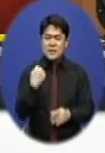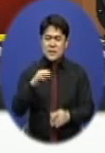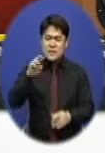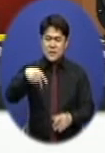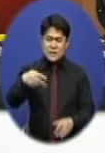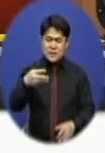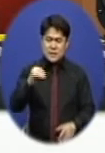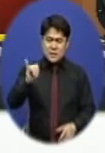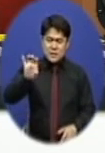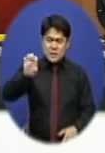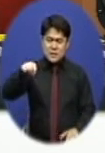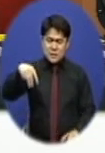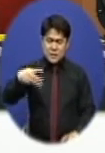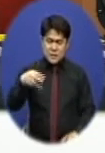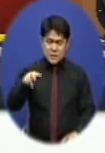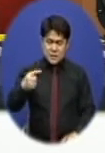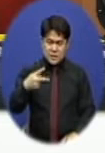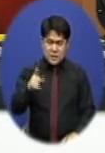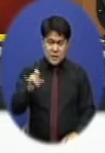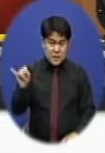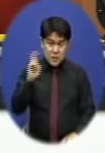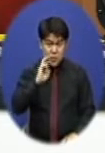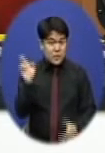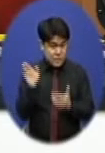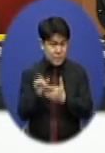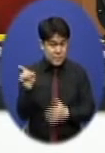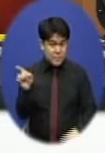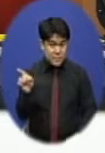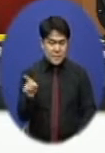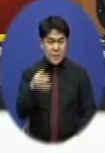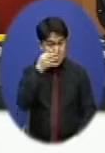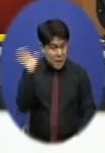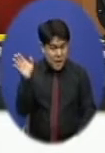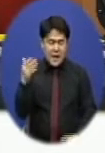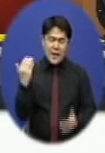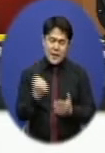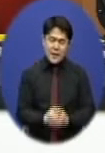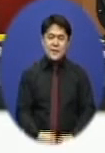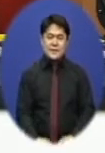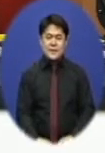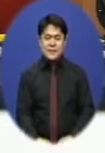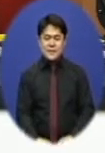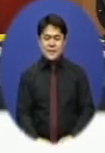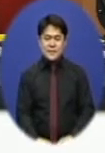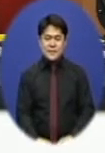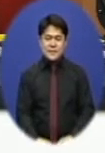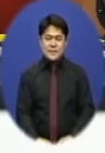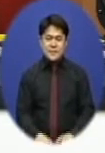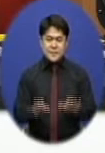그 아름다운 일요일이란 노래 가요 무대에서 부르셨거든요. 예. 예. 아 못 보셨구나. 우리 어디 우리